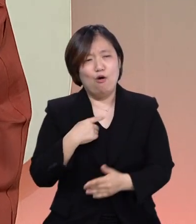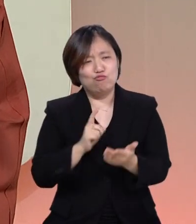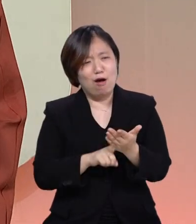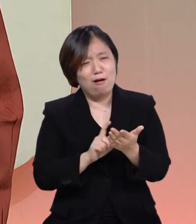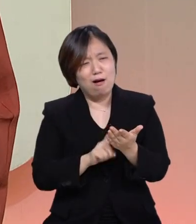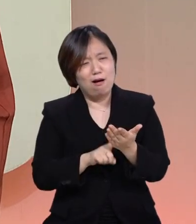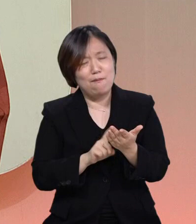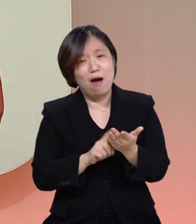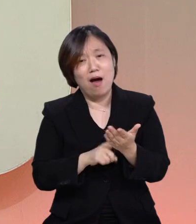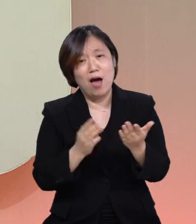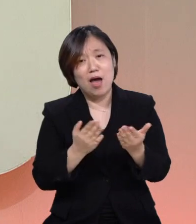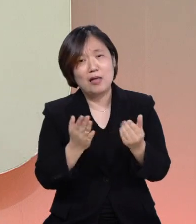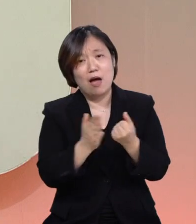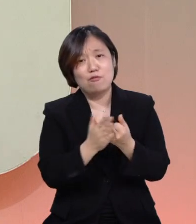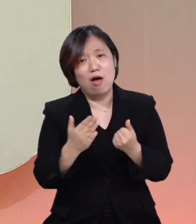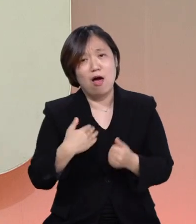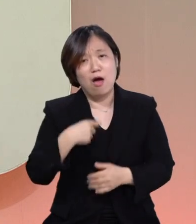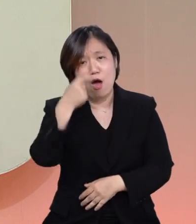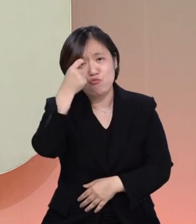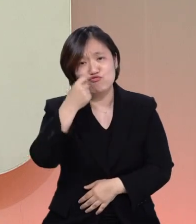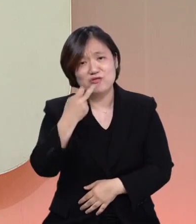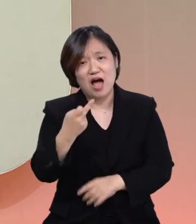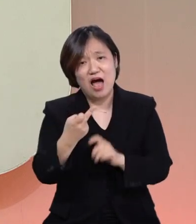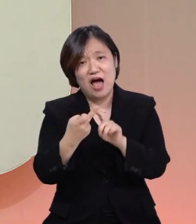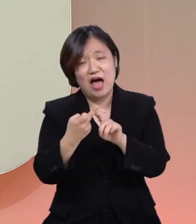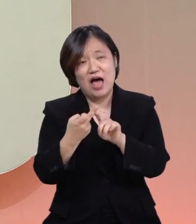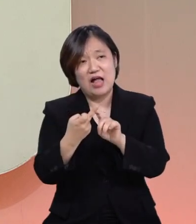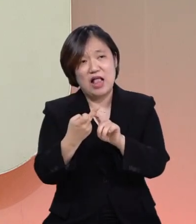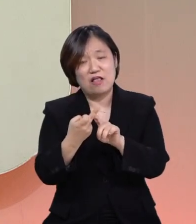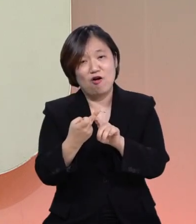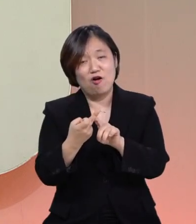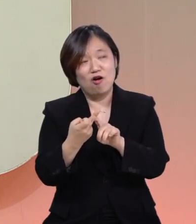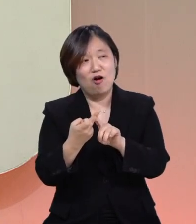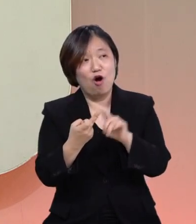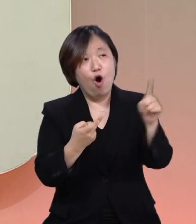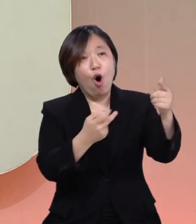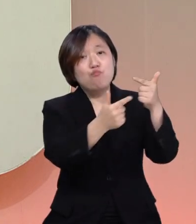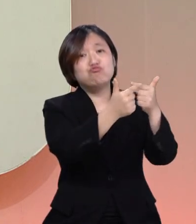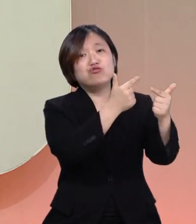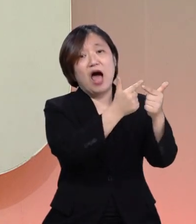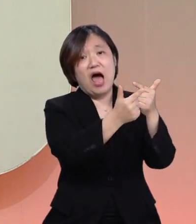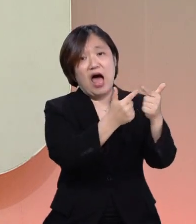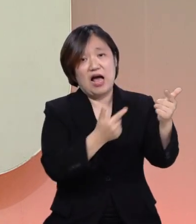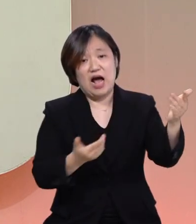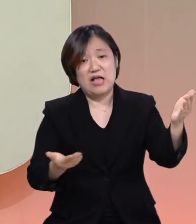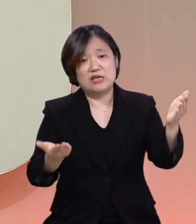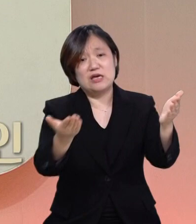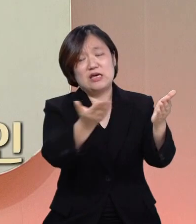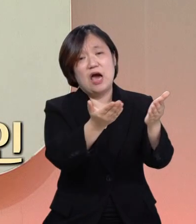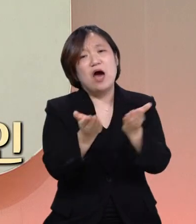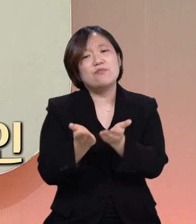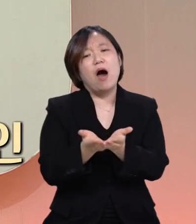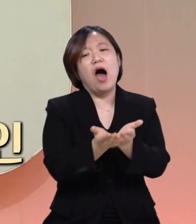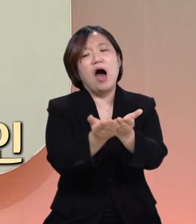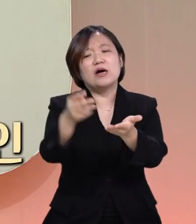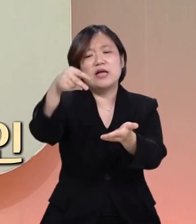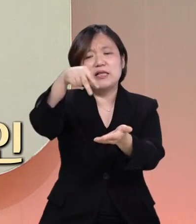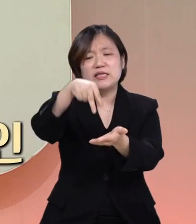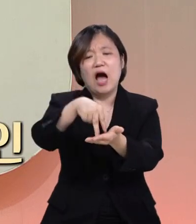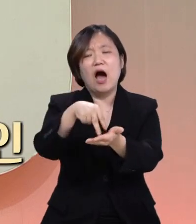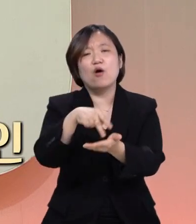일이 있어서 그런데 여기 울산 울산에 있는 항구에서 부산항까지 우리 좀 태워